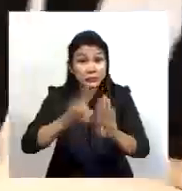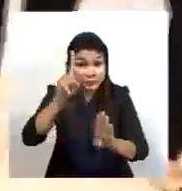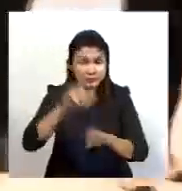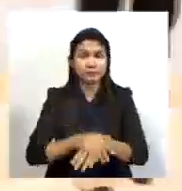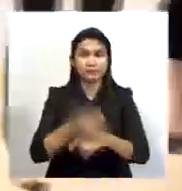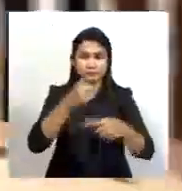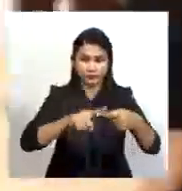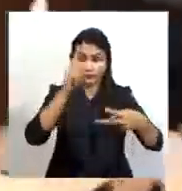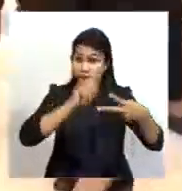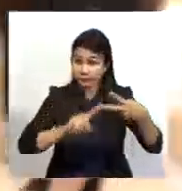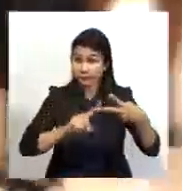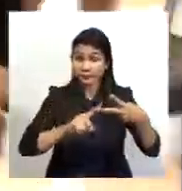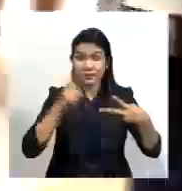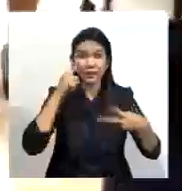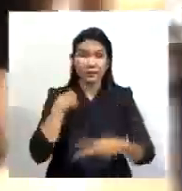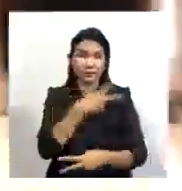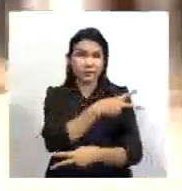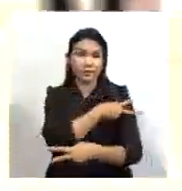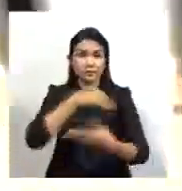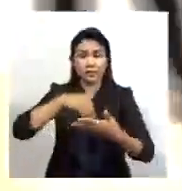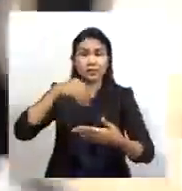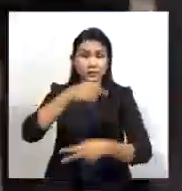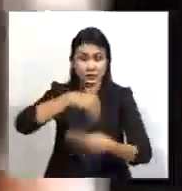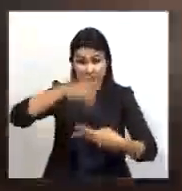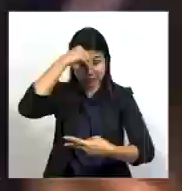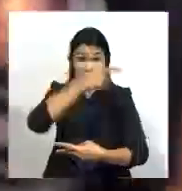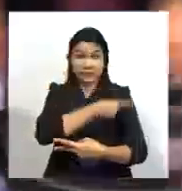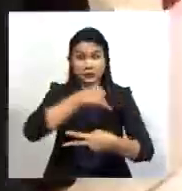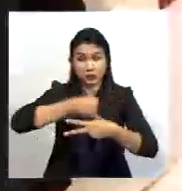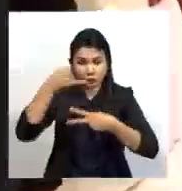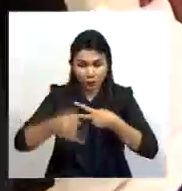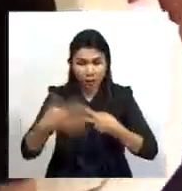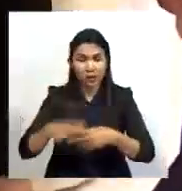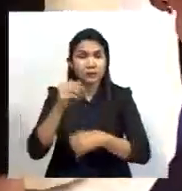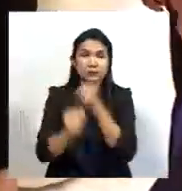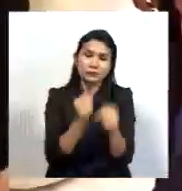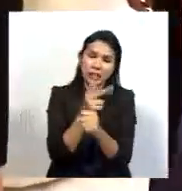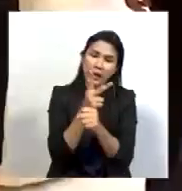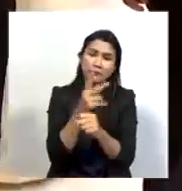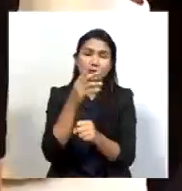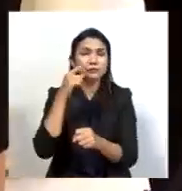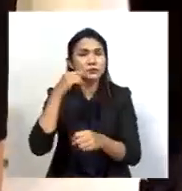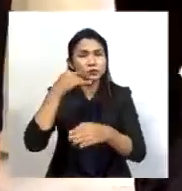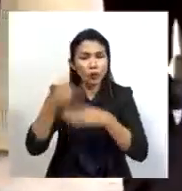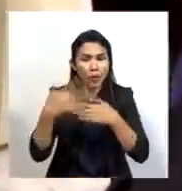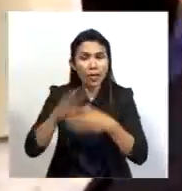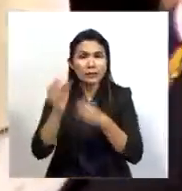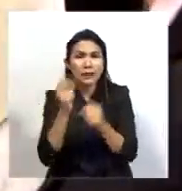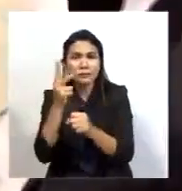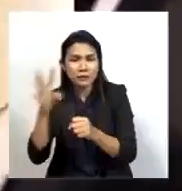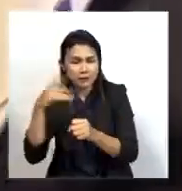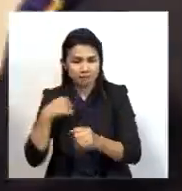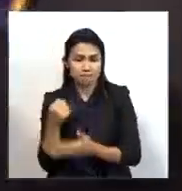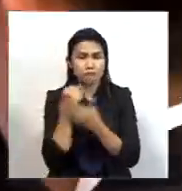ที่2กิจกรรมก็คือบัณฑิตอาสาคือนำบัณฑิตที่จบการศึกษาใหม่ไม่เกิน 3-4 ปีเข้าไปในพื้นที่เพื่อไปพัฒนาชุมชนให้เกิด